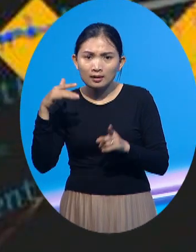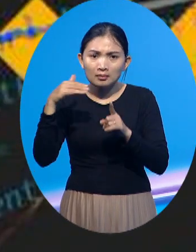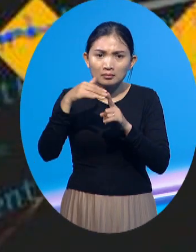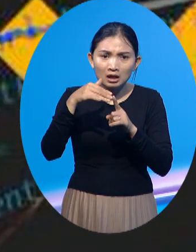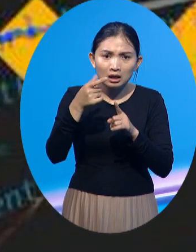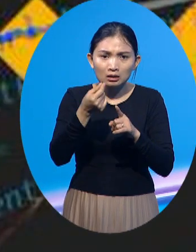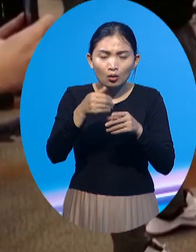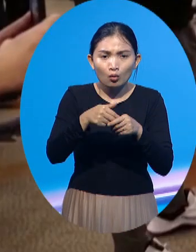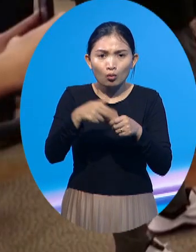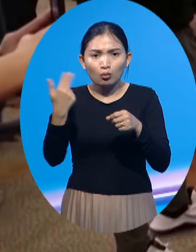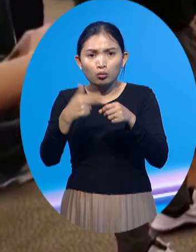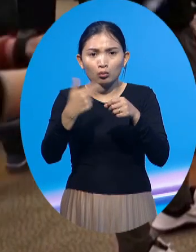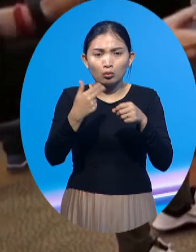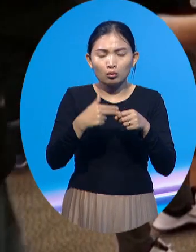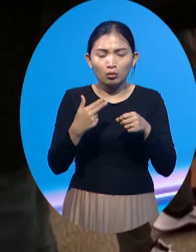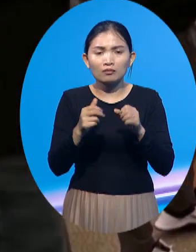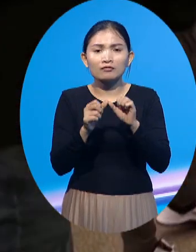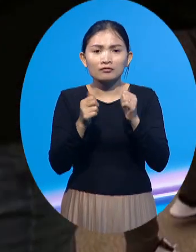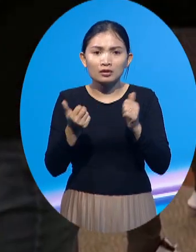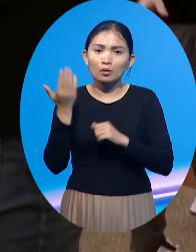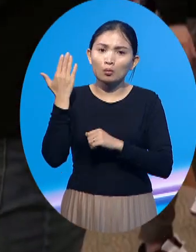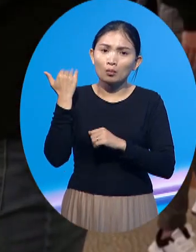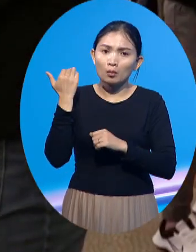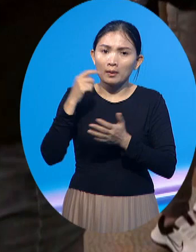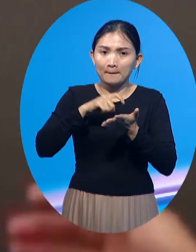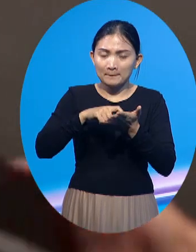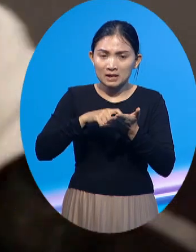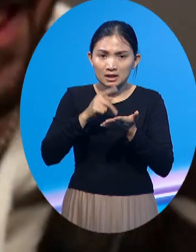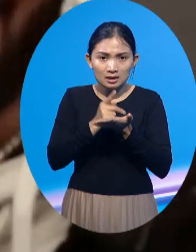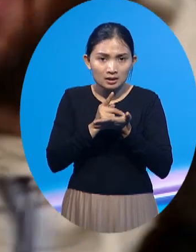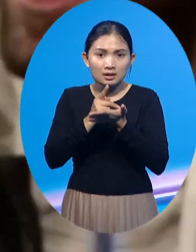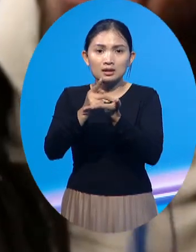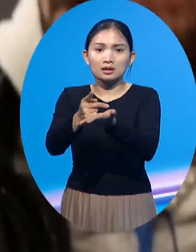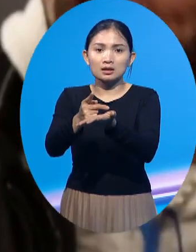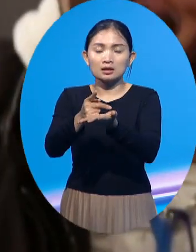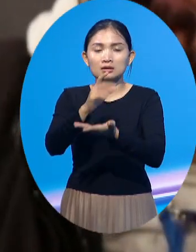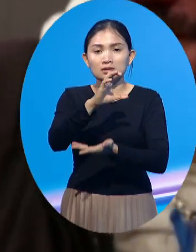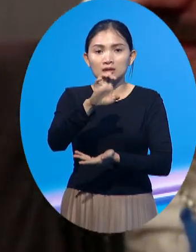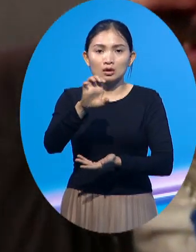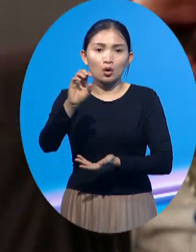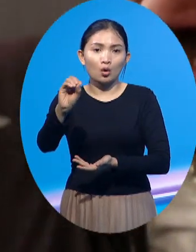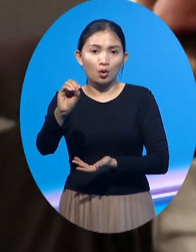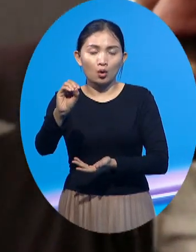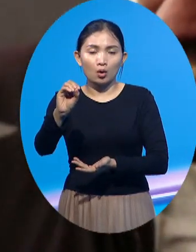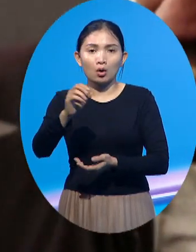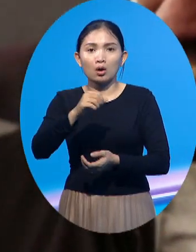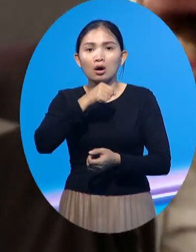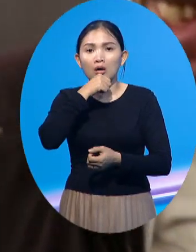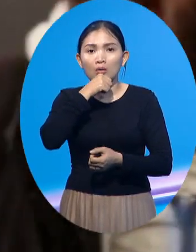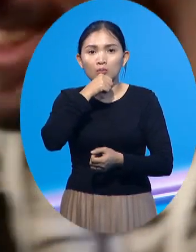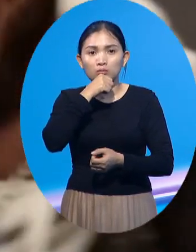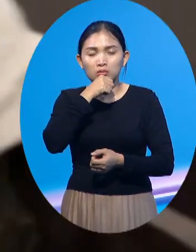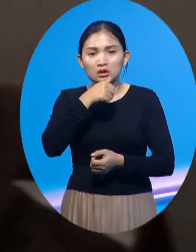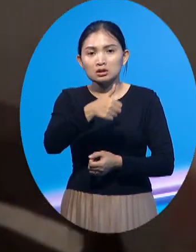khi Ủy ban chứng khoán và sàn giao dịch Mỹ khởi kiện Binance và CEO Triệu Trường Bằng và chi nhánh tại Mỹ về việc vận hành trang web lừa đảo